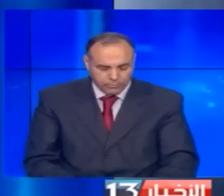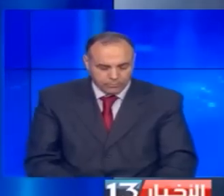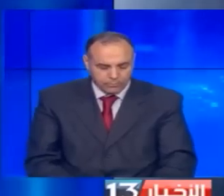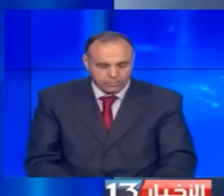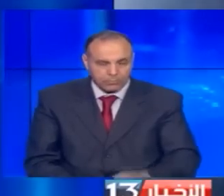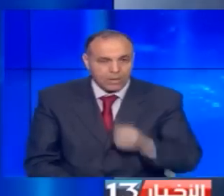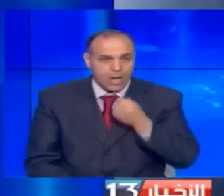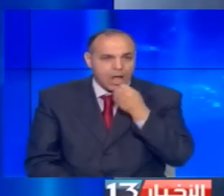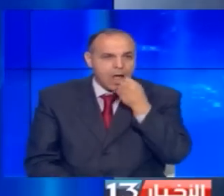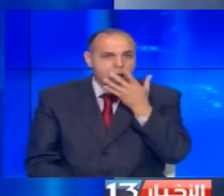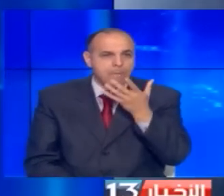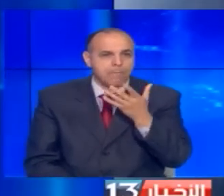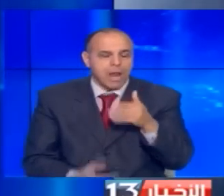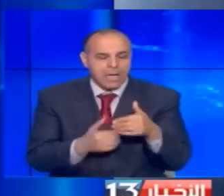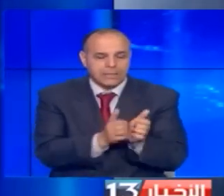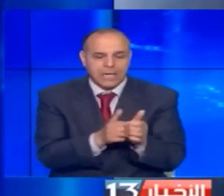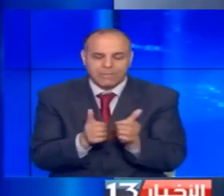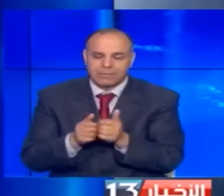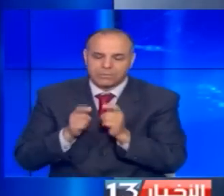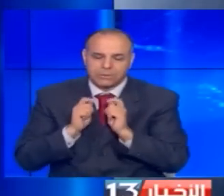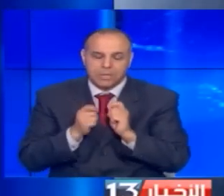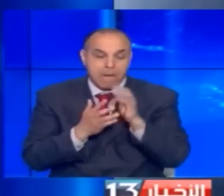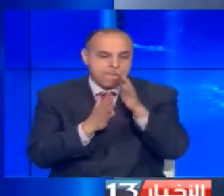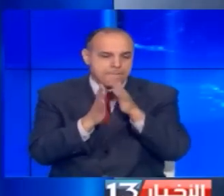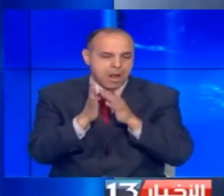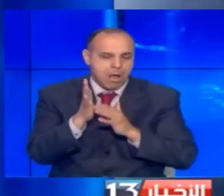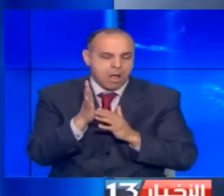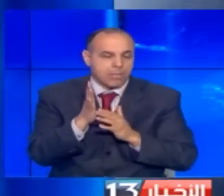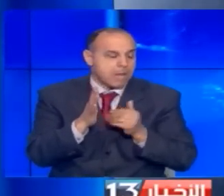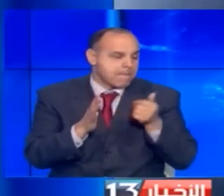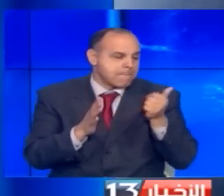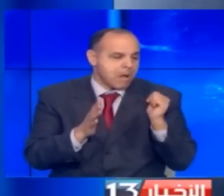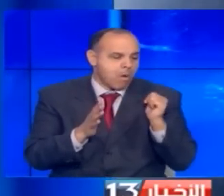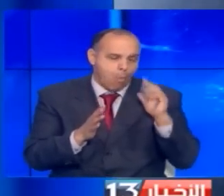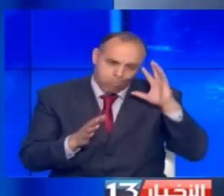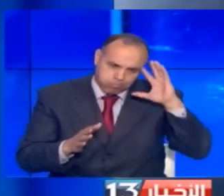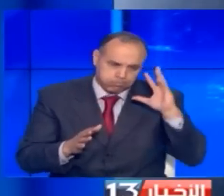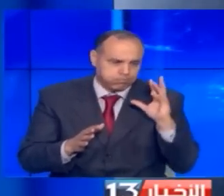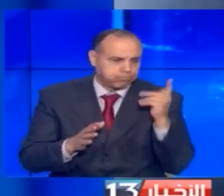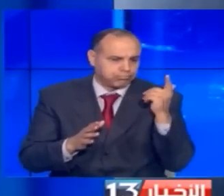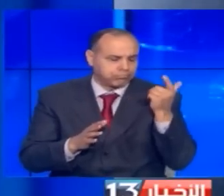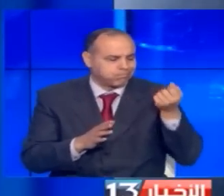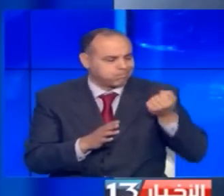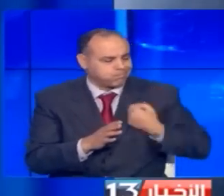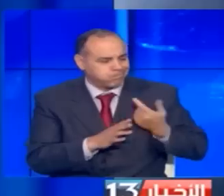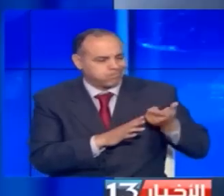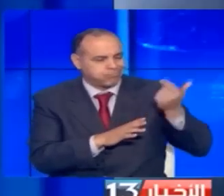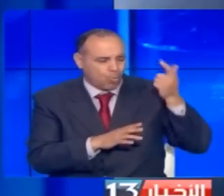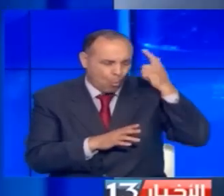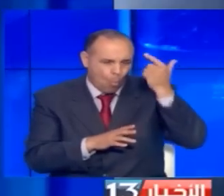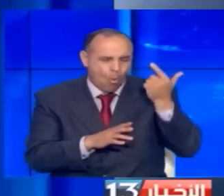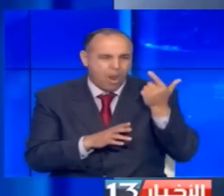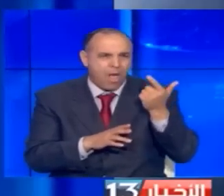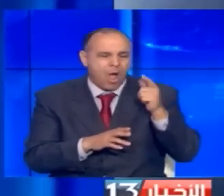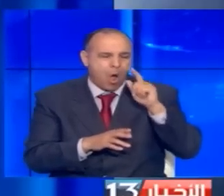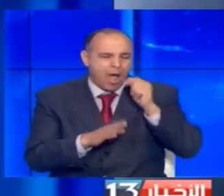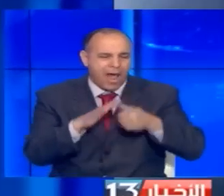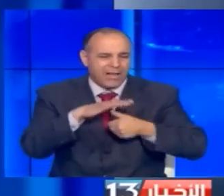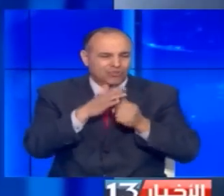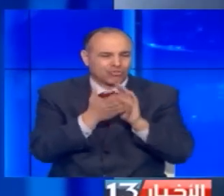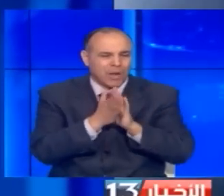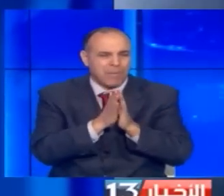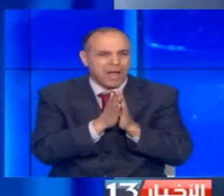عبر عدد من الأحزاب السياسية في بيانات لها أمس عن استنكارها لجريمة القتل التي راح ضحيتها رئيس